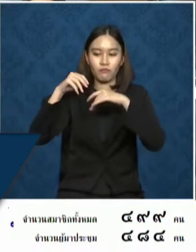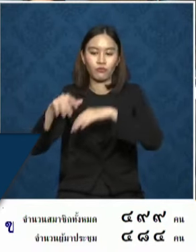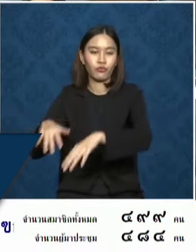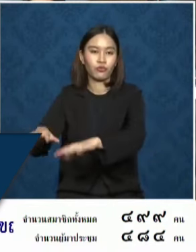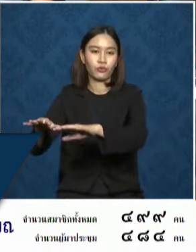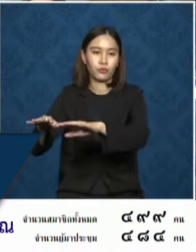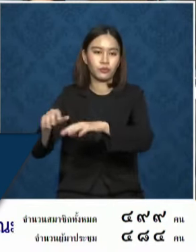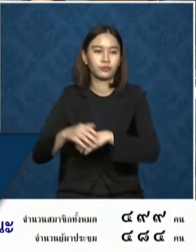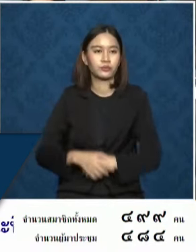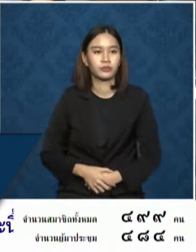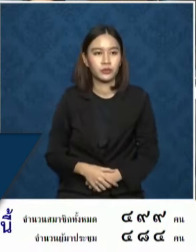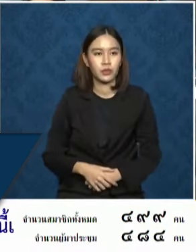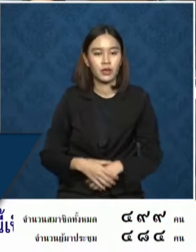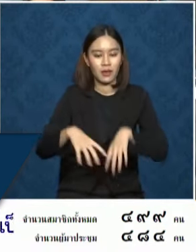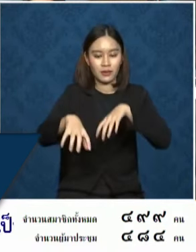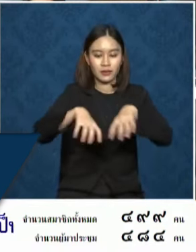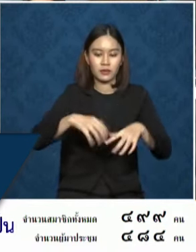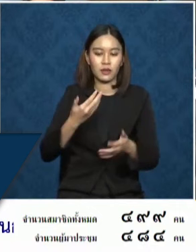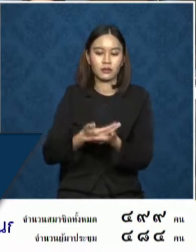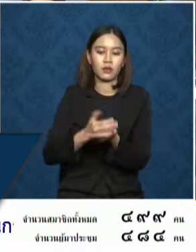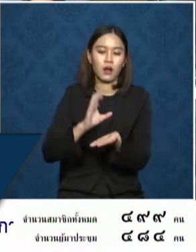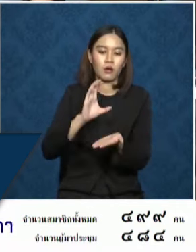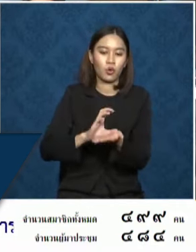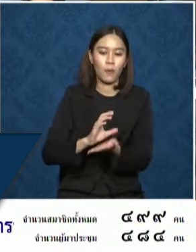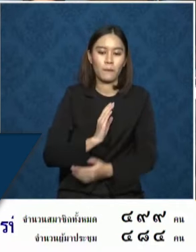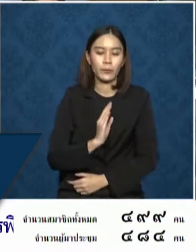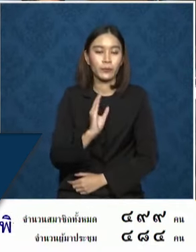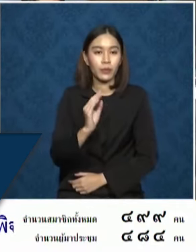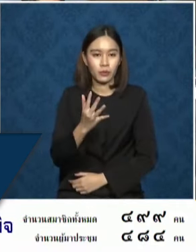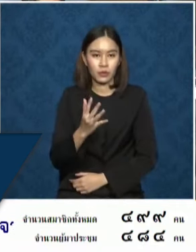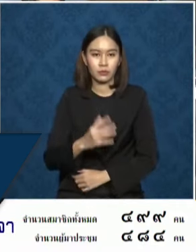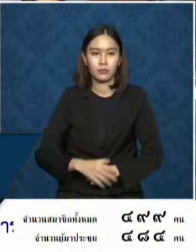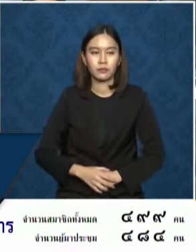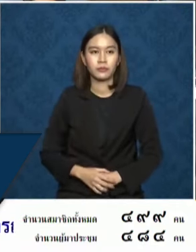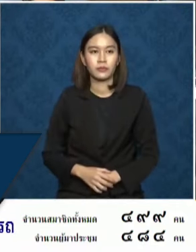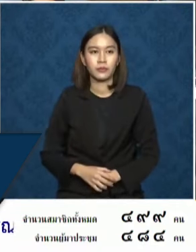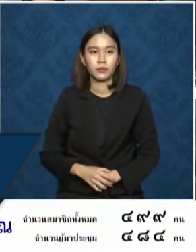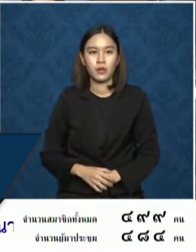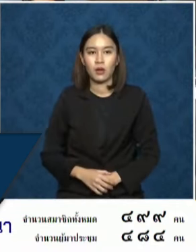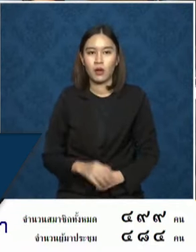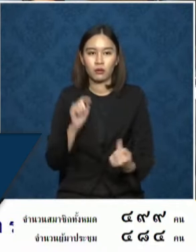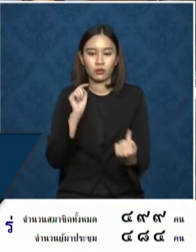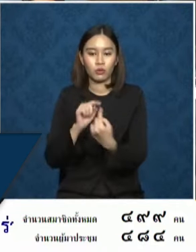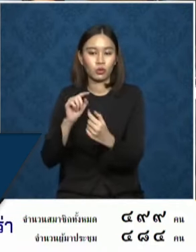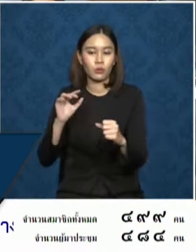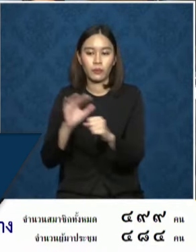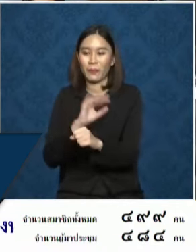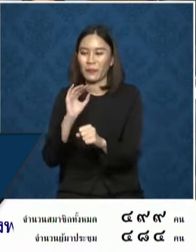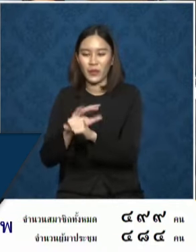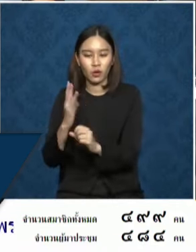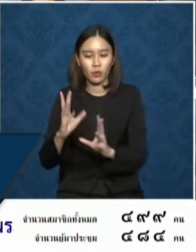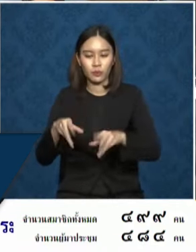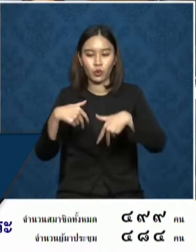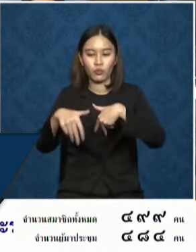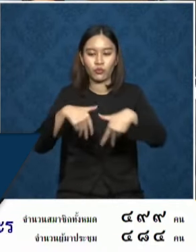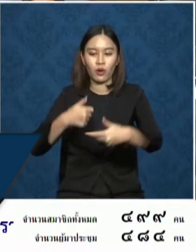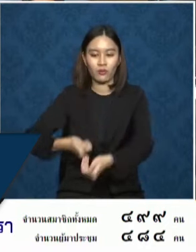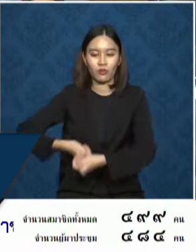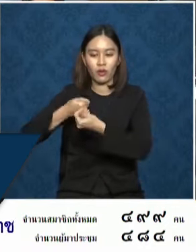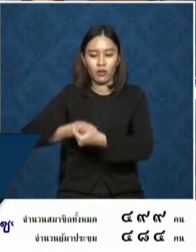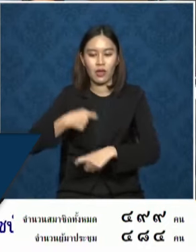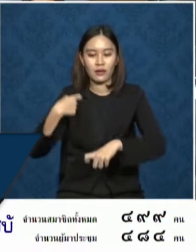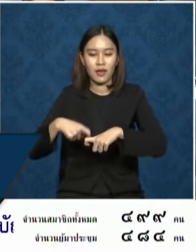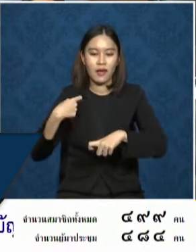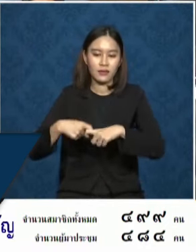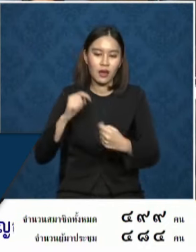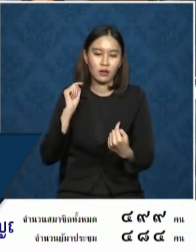ไปท่านจัดสรรงบประมาณที่ไม่เป็นธรรมไม่ทั่วถึงให้กับพี่น้องเกษตรกรที่ยากลำบาก